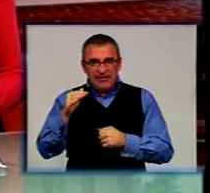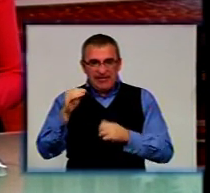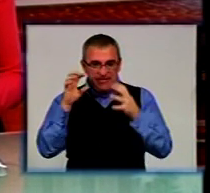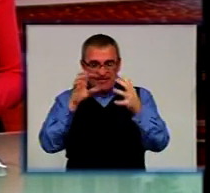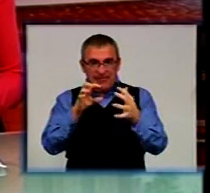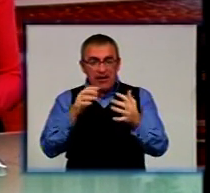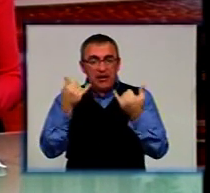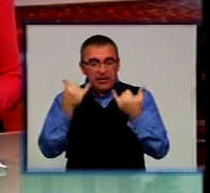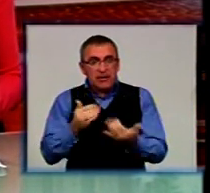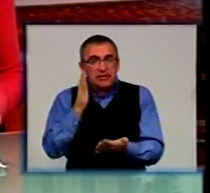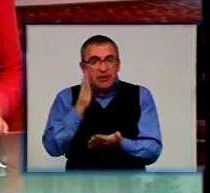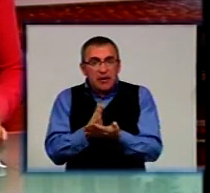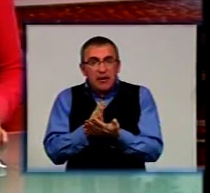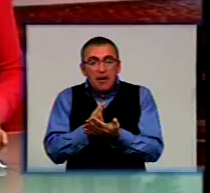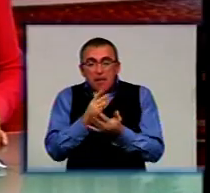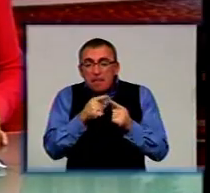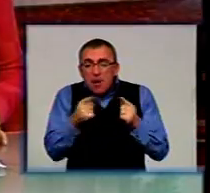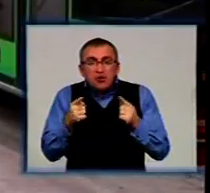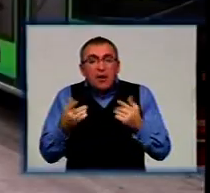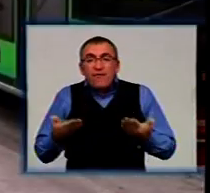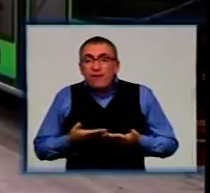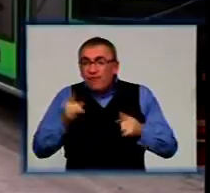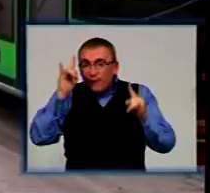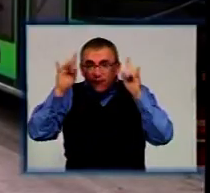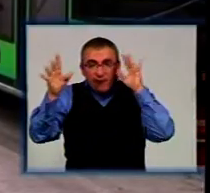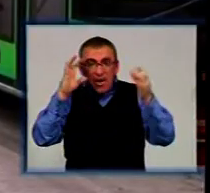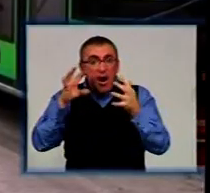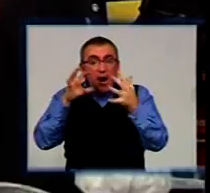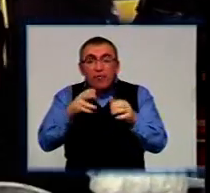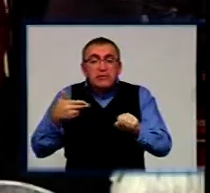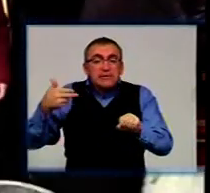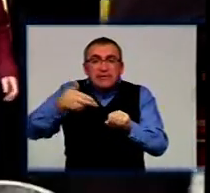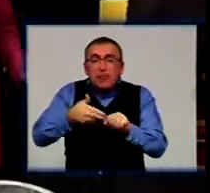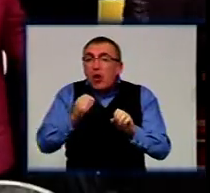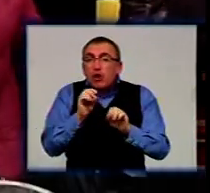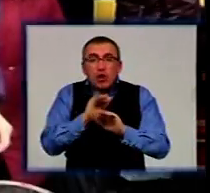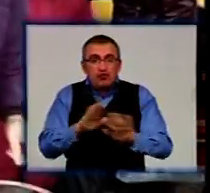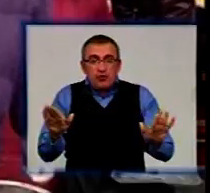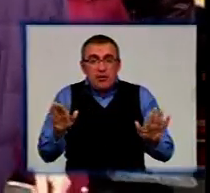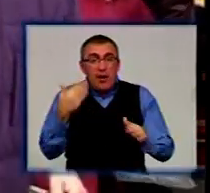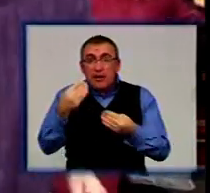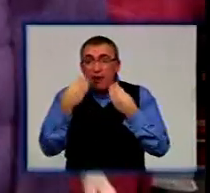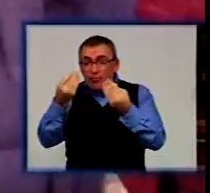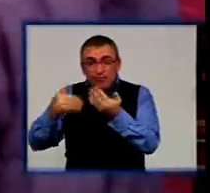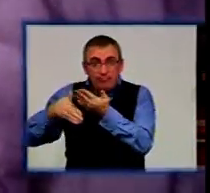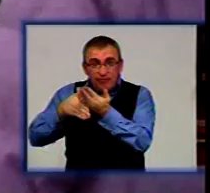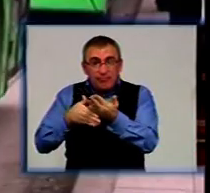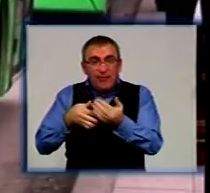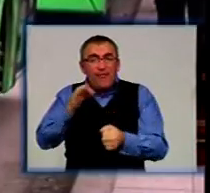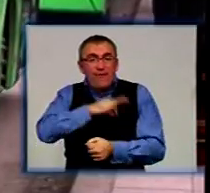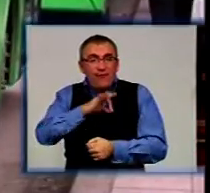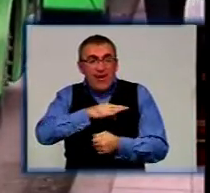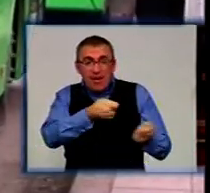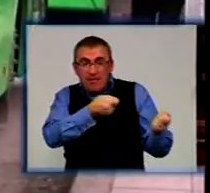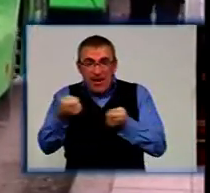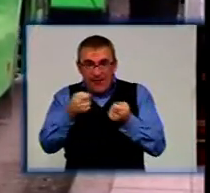запевняють, нині знаходяться на межі виживання. Зараз нарікають автобуси заправляти нічим. Якщо їм не дадуть субвенцію, що відшкодовує пільгове